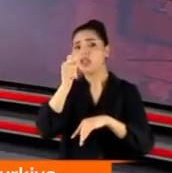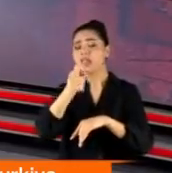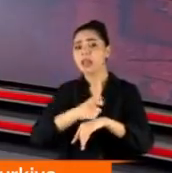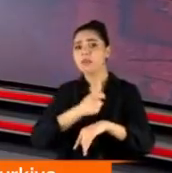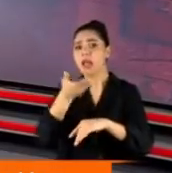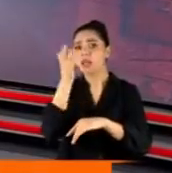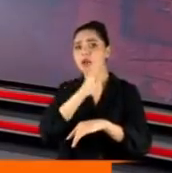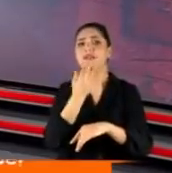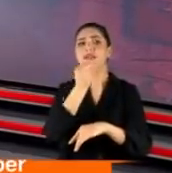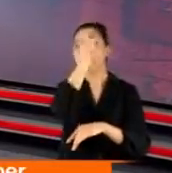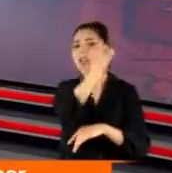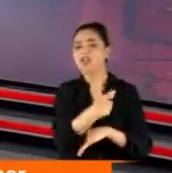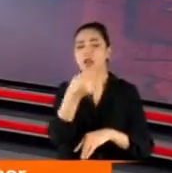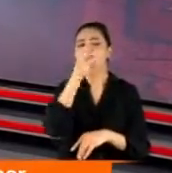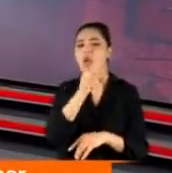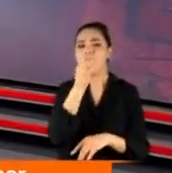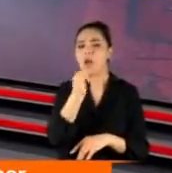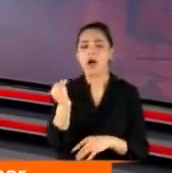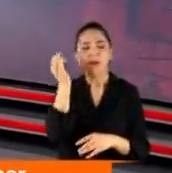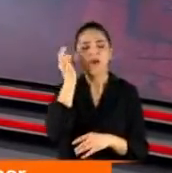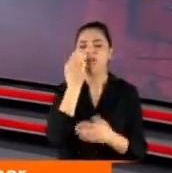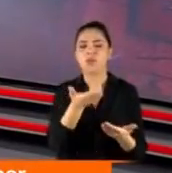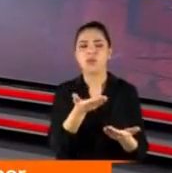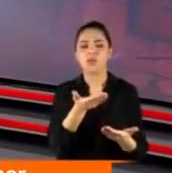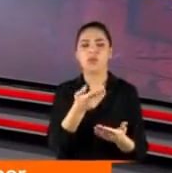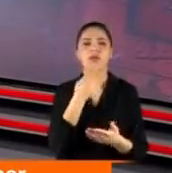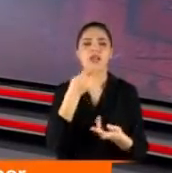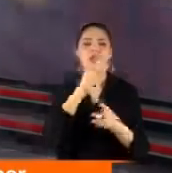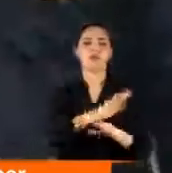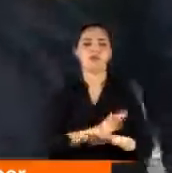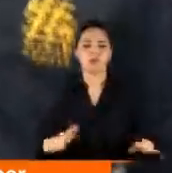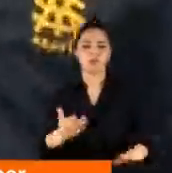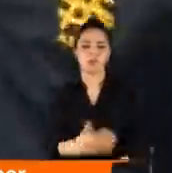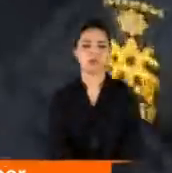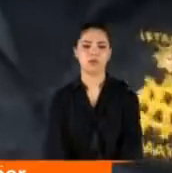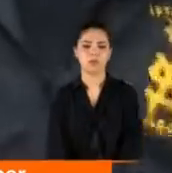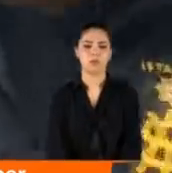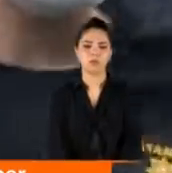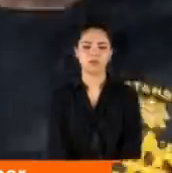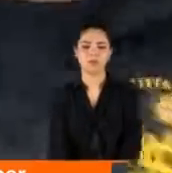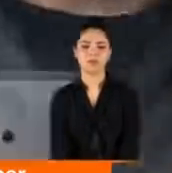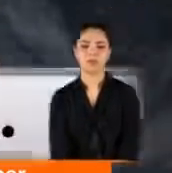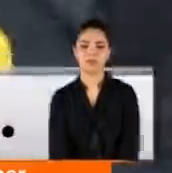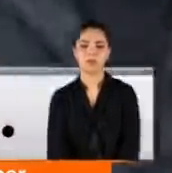sonra genç kadının ölüm haberi geldi. Neden tartıştınız?